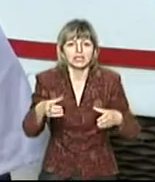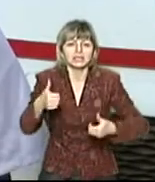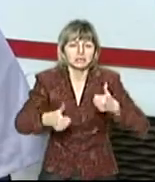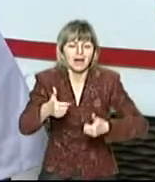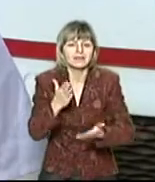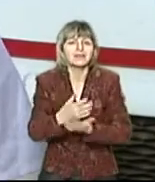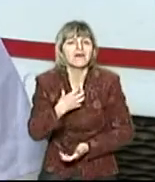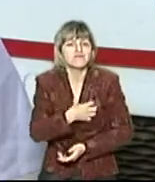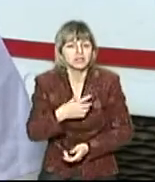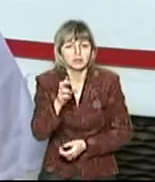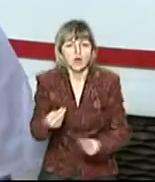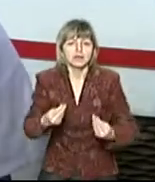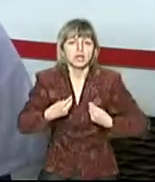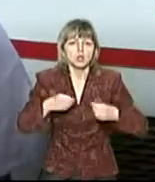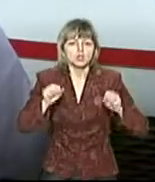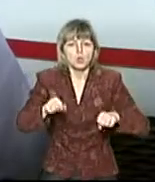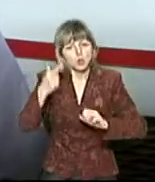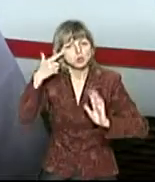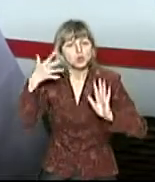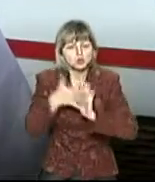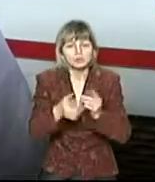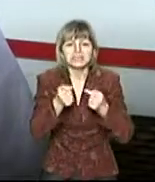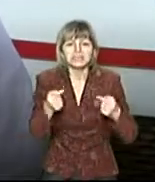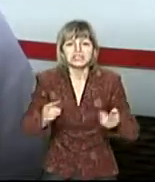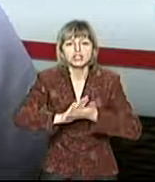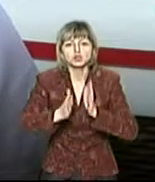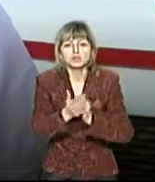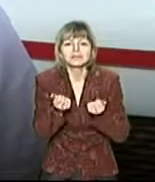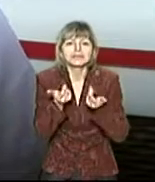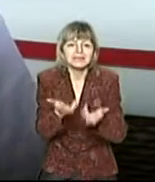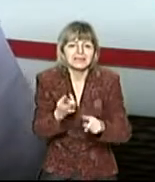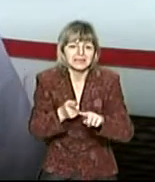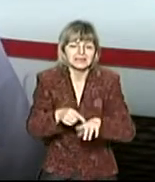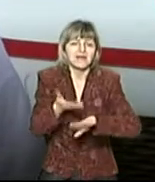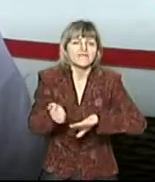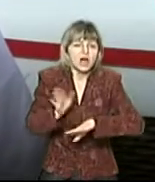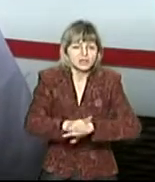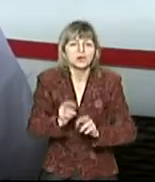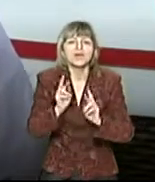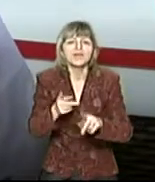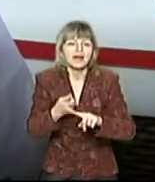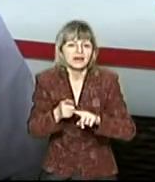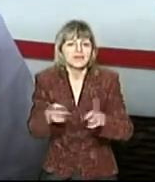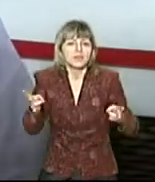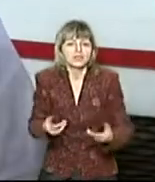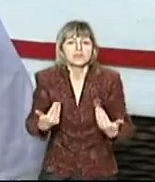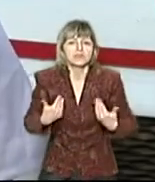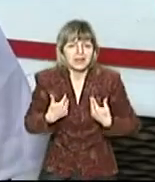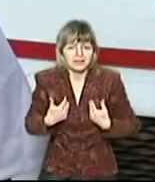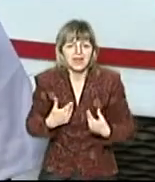важливими, тому що вони дають нам змогу зрозуміти ці ситуації, наскільки це важко, наскільки це потрібно для нас. І тому